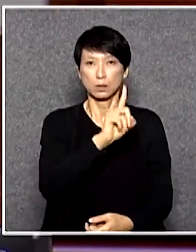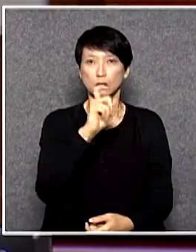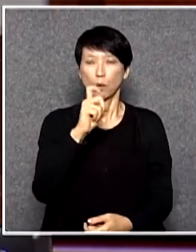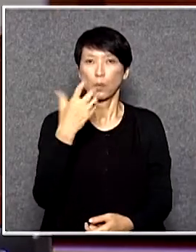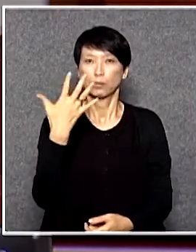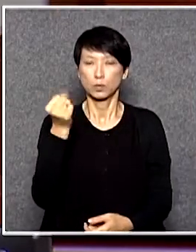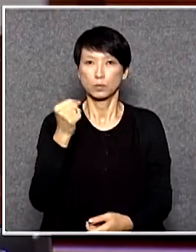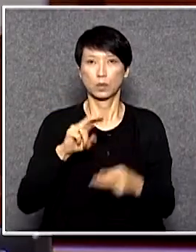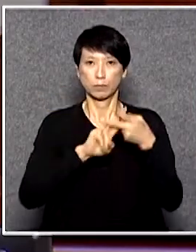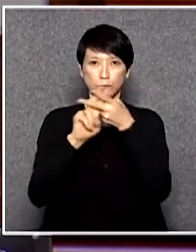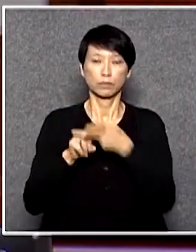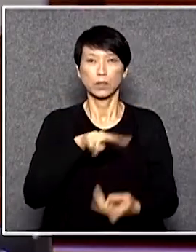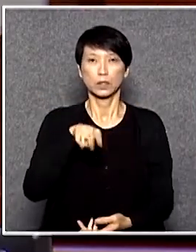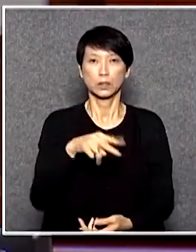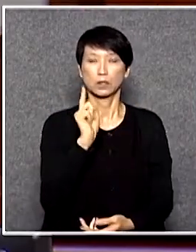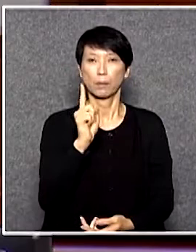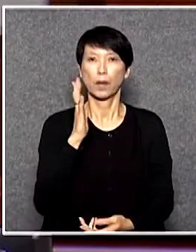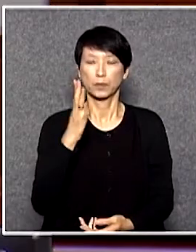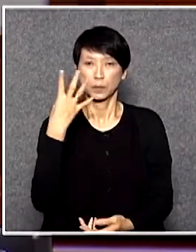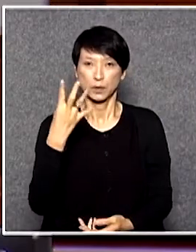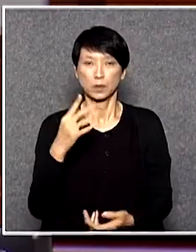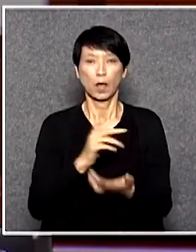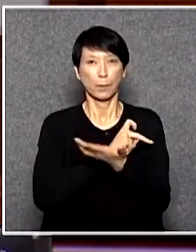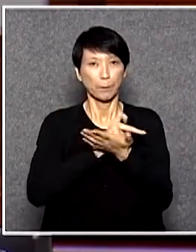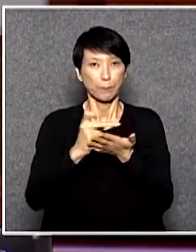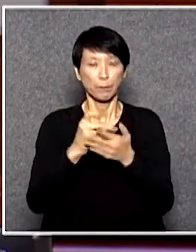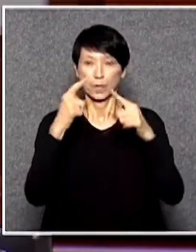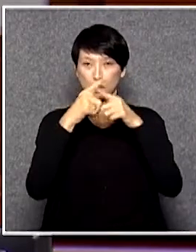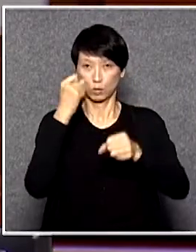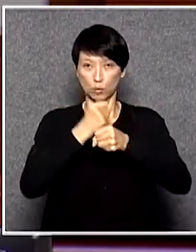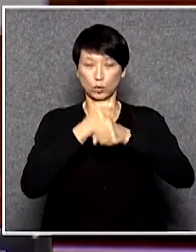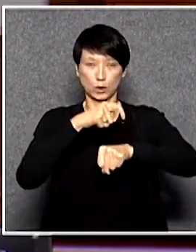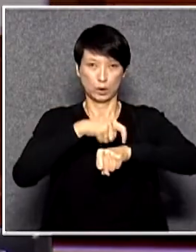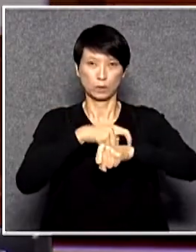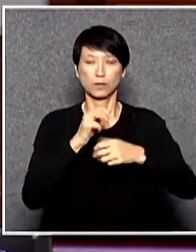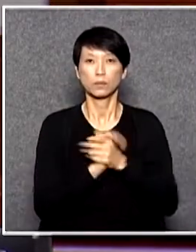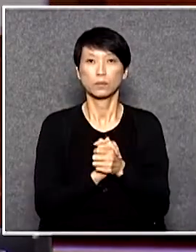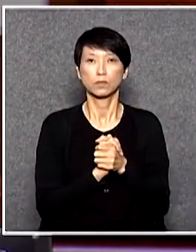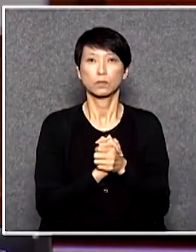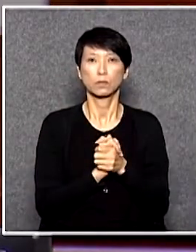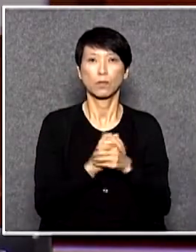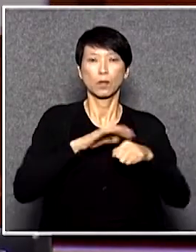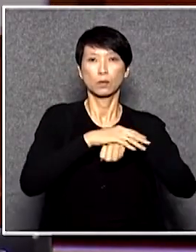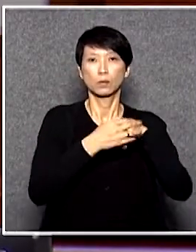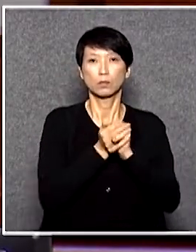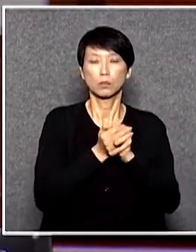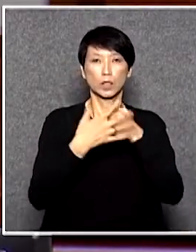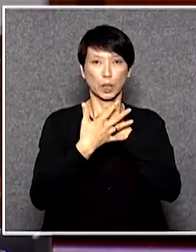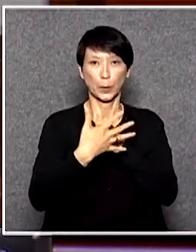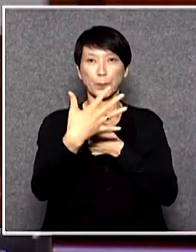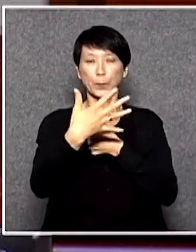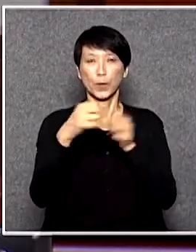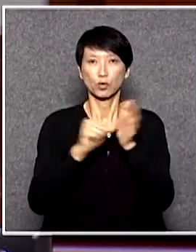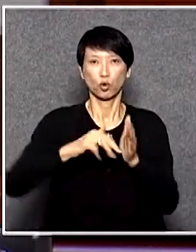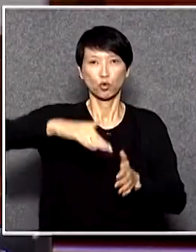的2154小時，平均人均年度工作時間位列全球第5高工時